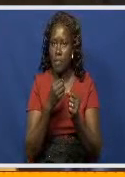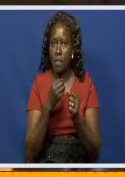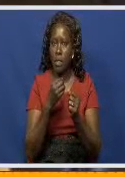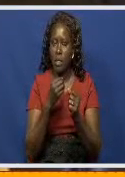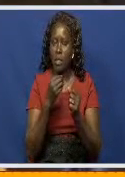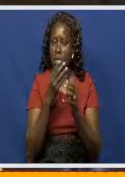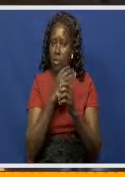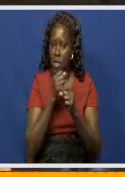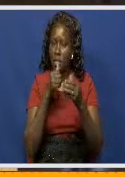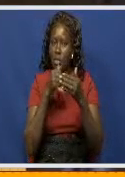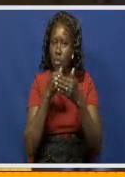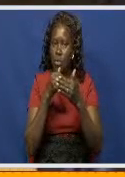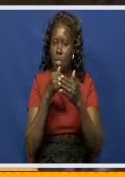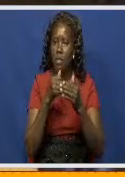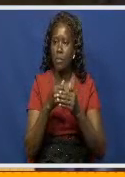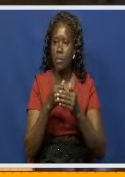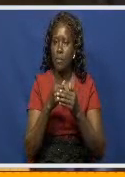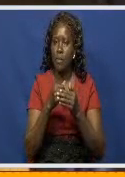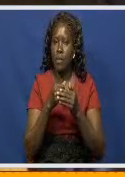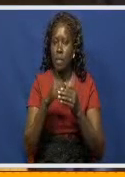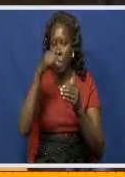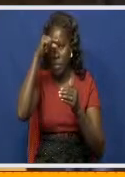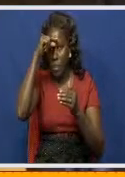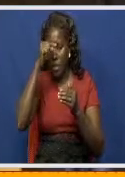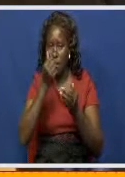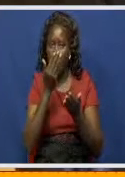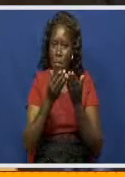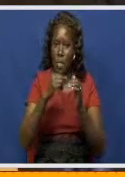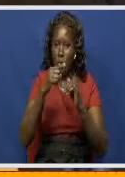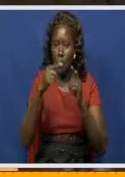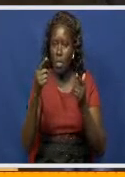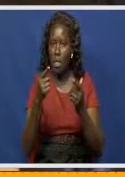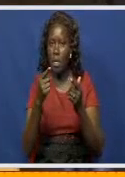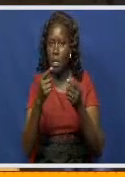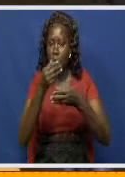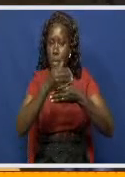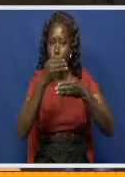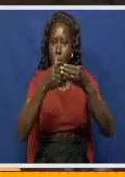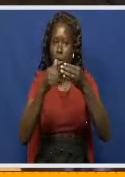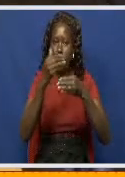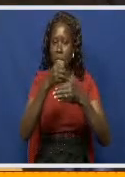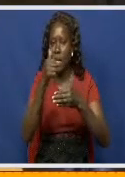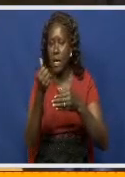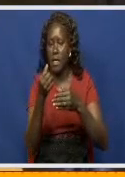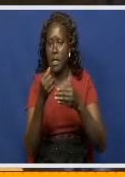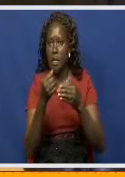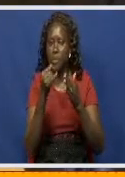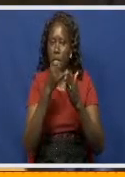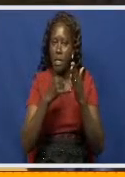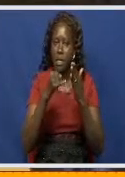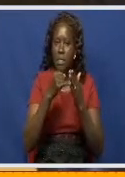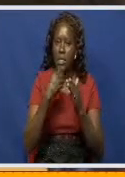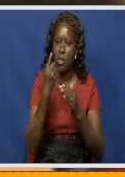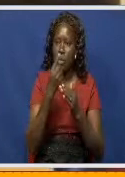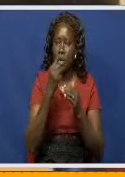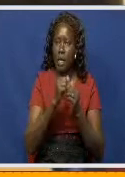tunatumaini kuwa hivi karibuni serikali huenda ikakuja kutengeneza hile kiwanda kingine ambazo mheshimiwa aliahidi